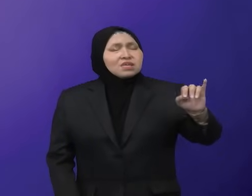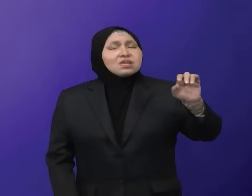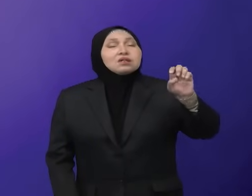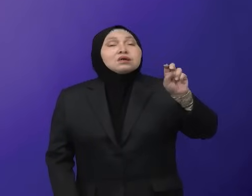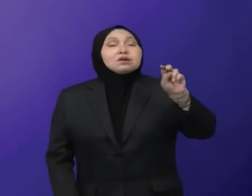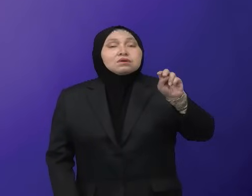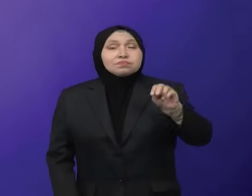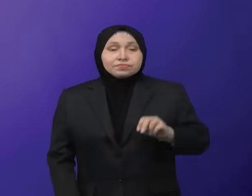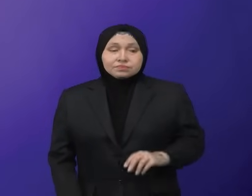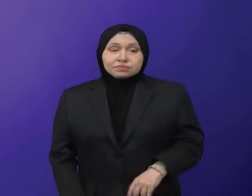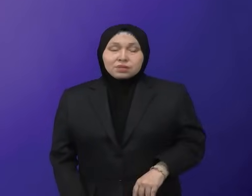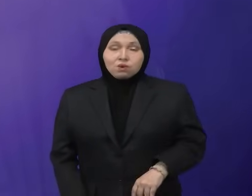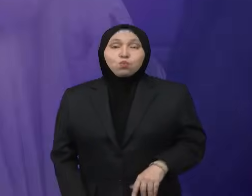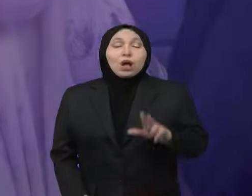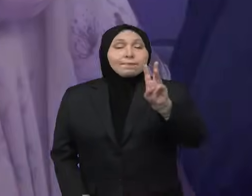وَالْمُسْتَضْعَفِينَ